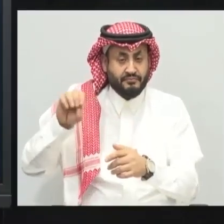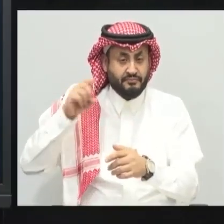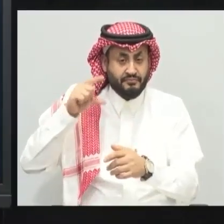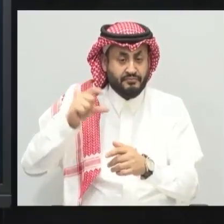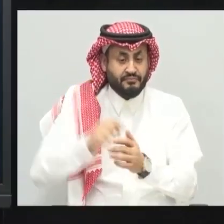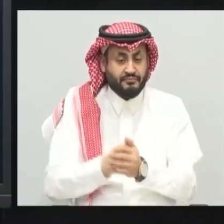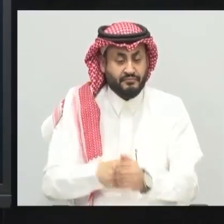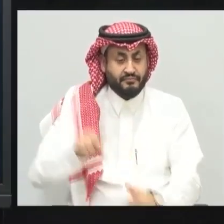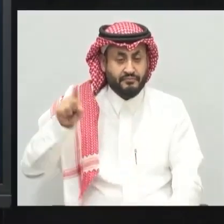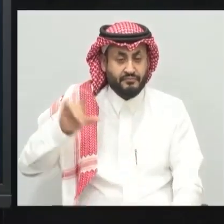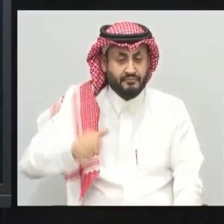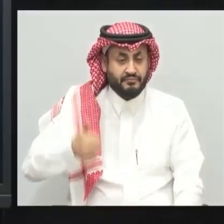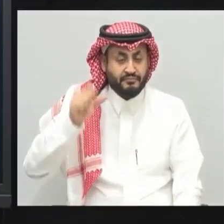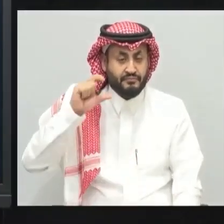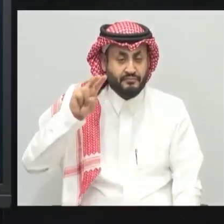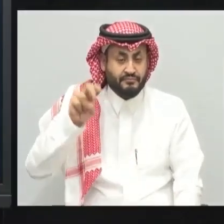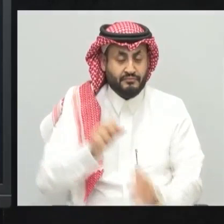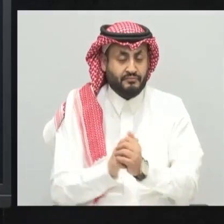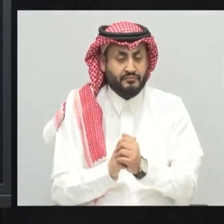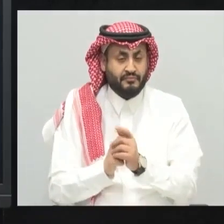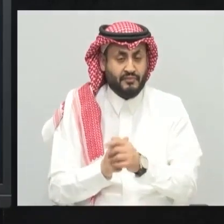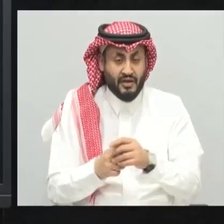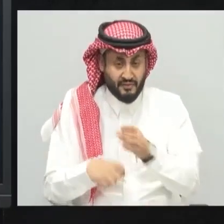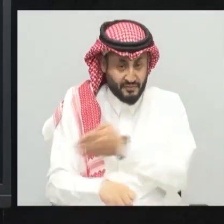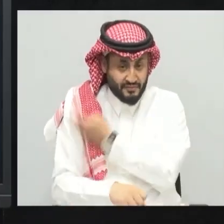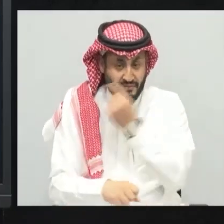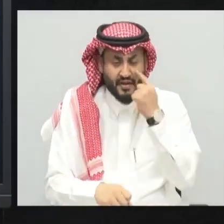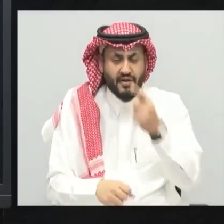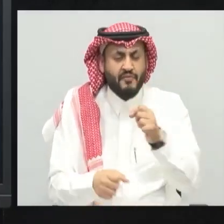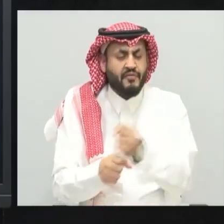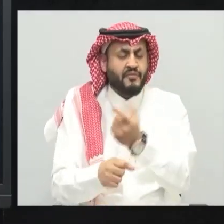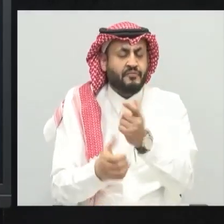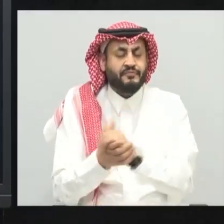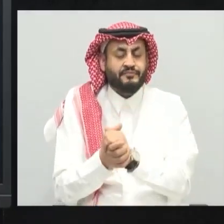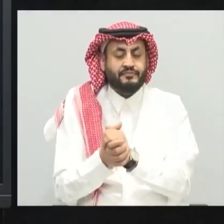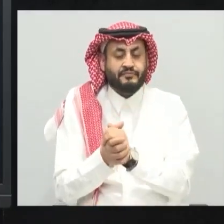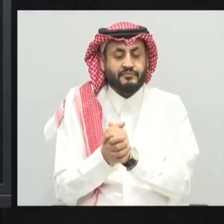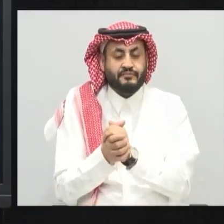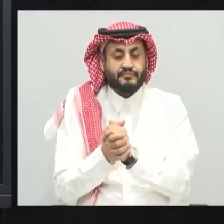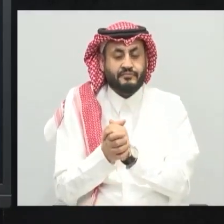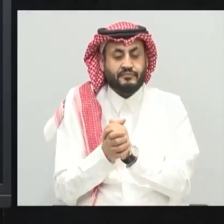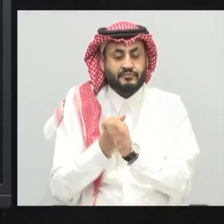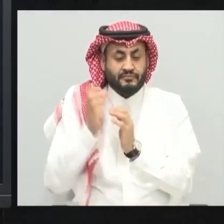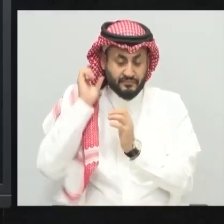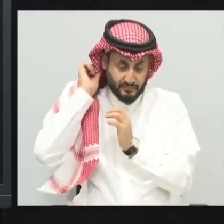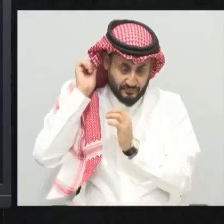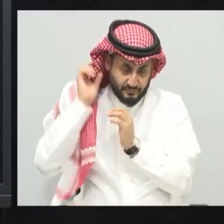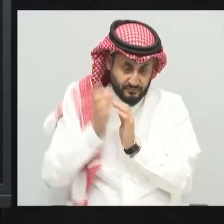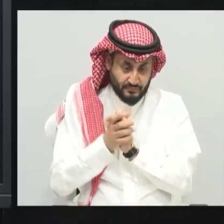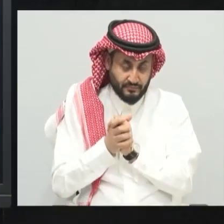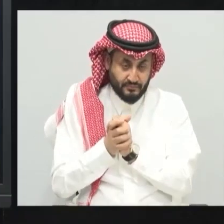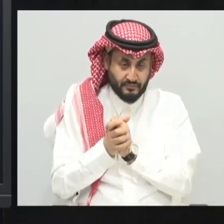ويساهم في ان يجد الفرد بغيته فحينما قد لا يكون لديه من يفوقه